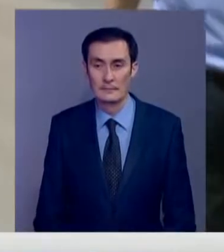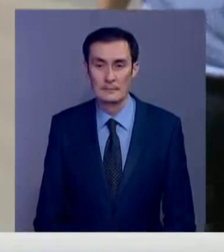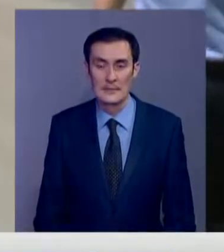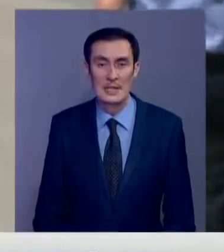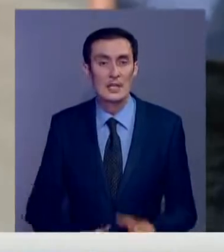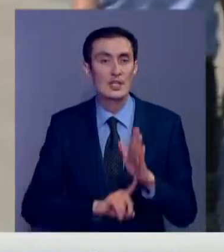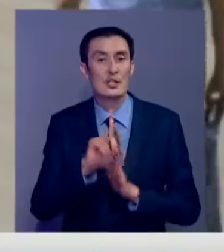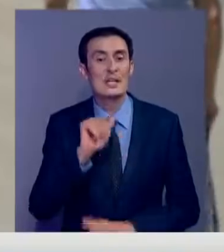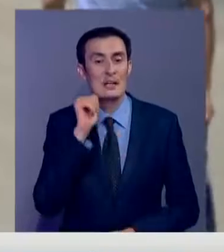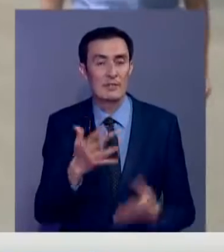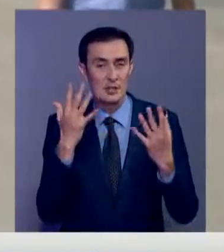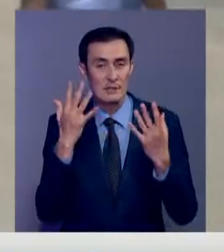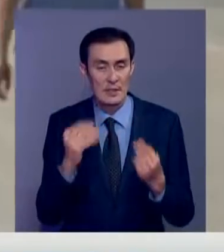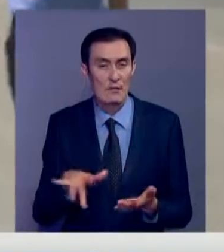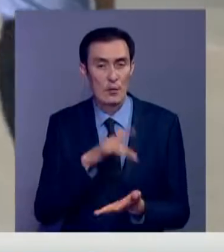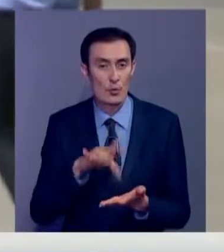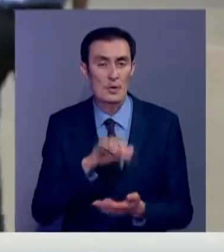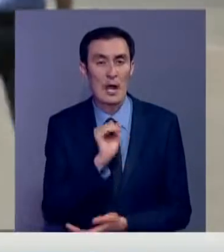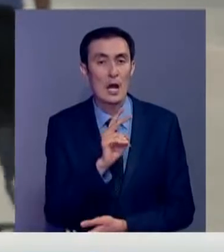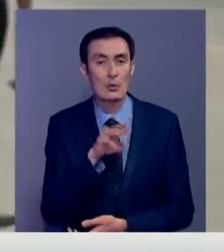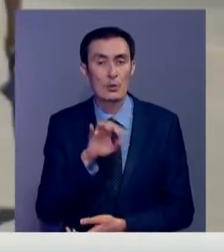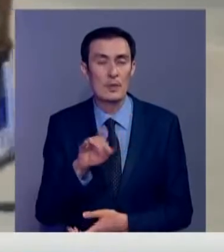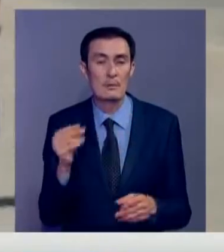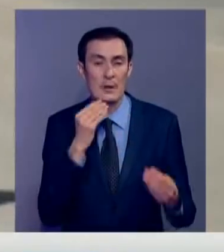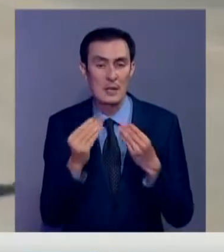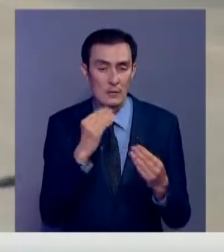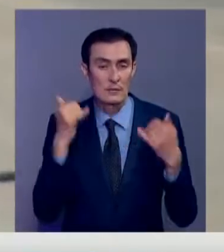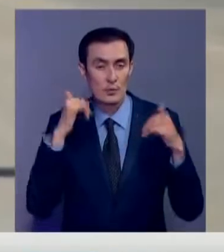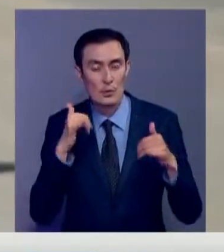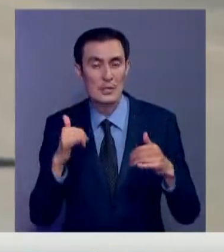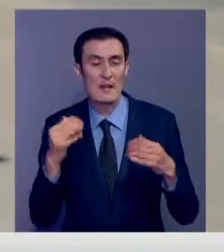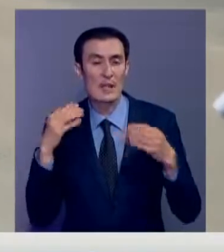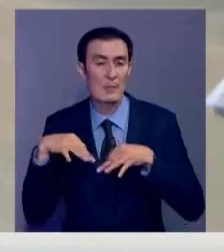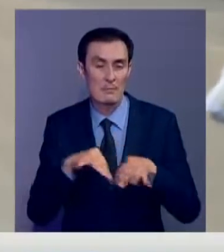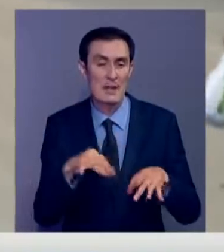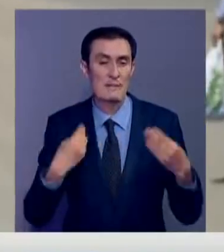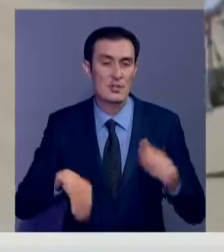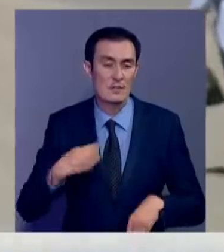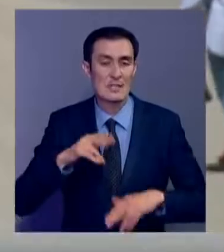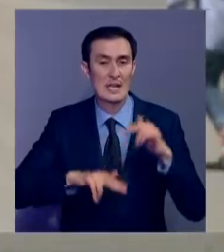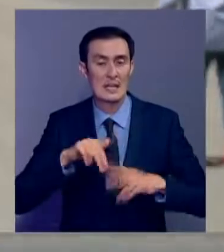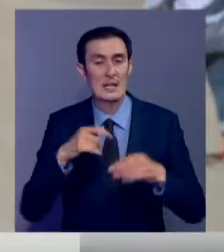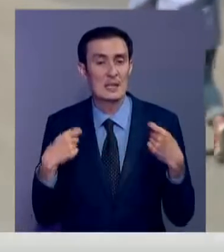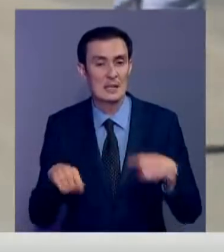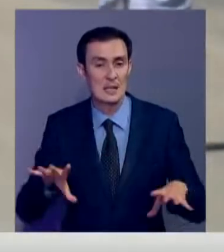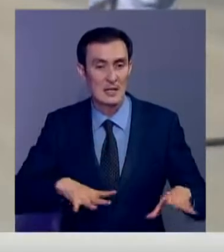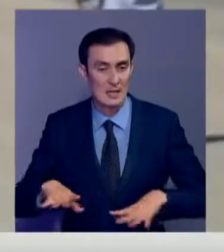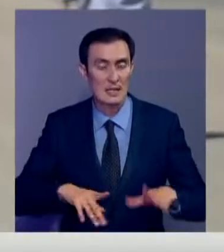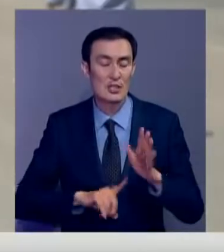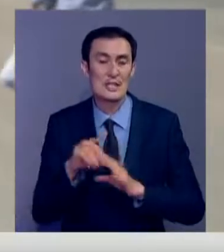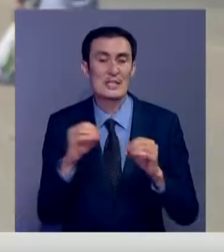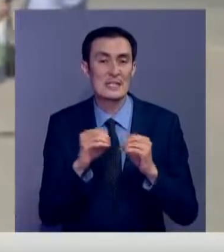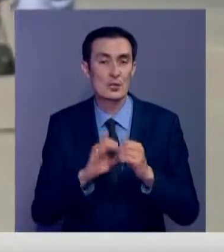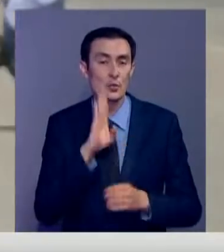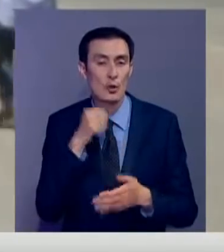С завтрашнего дня в областном центре заработают продовольственные, скотные, автомобильные, вещевые и строительные рынки. Они будут открыты с 10 утра до